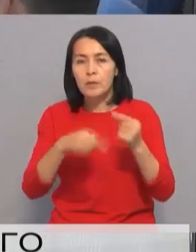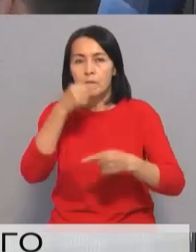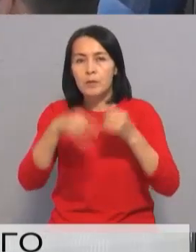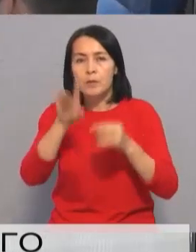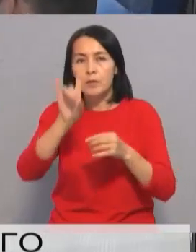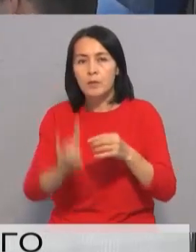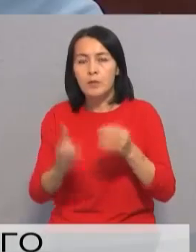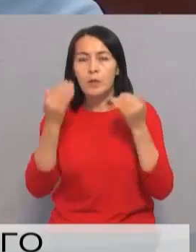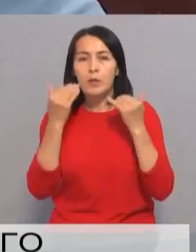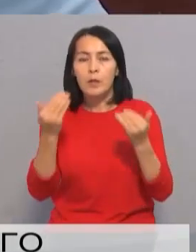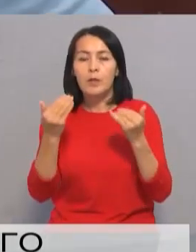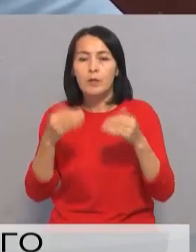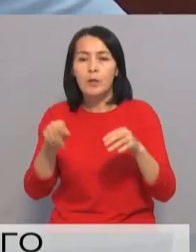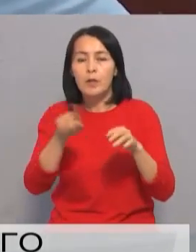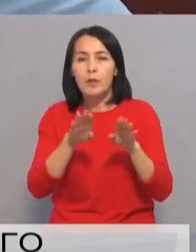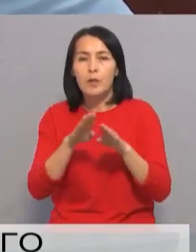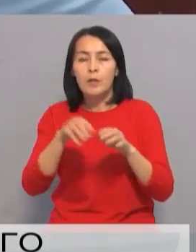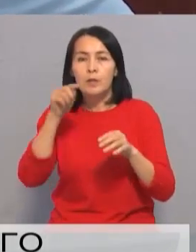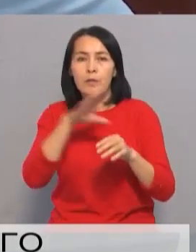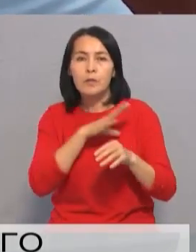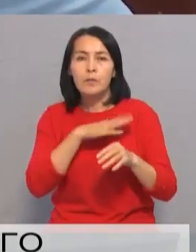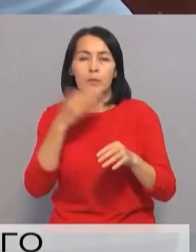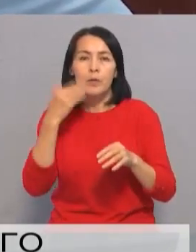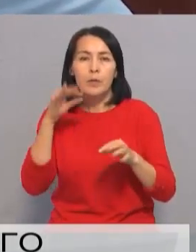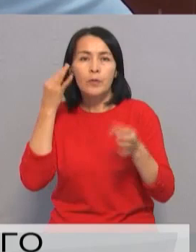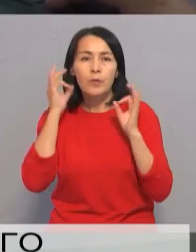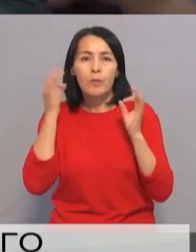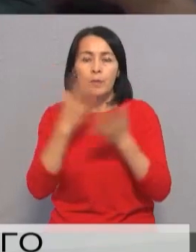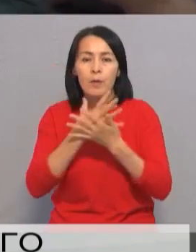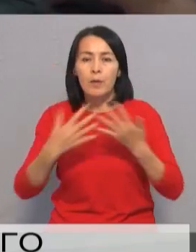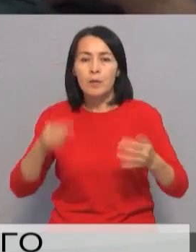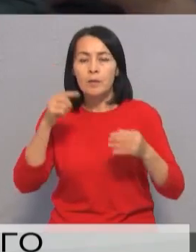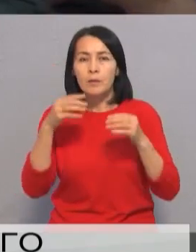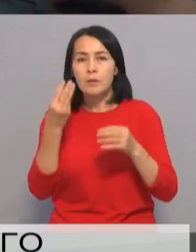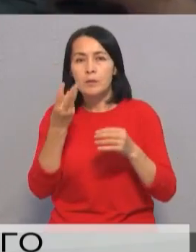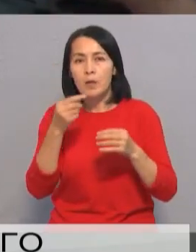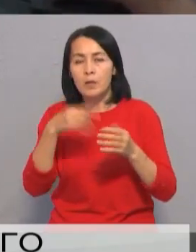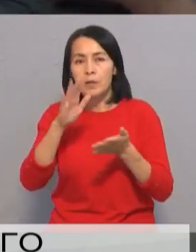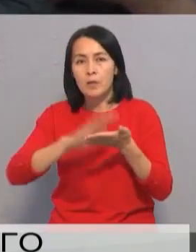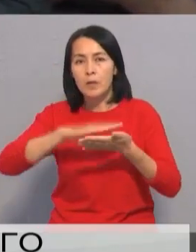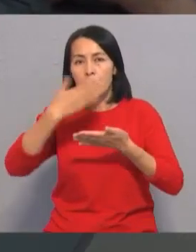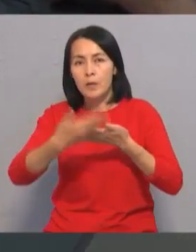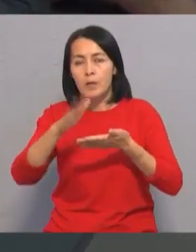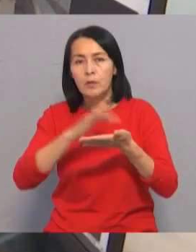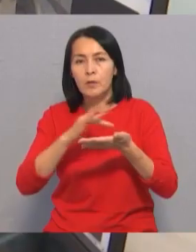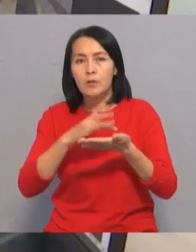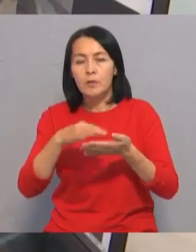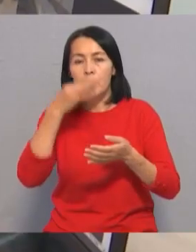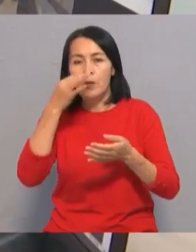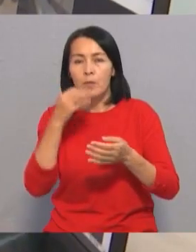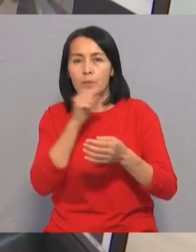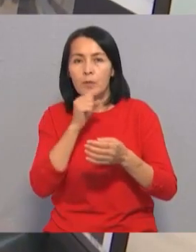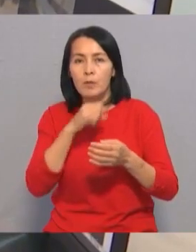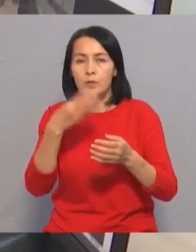окна. Излюбленными предметами хищения для него были ювелирные украшения, наличные деньги и ноутбуки. При этом опытный домушник